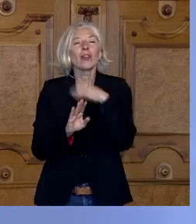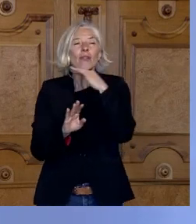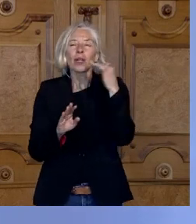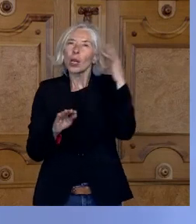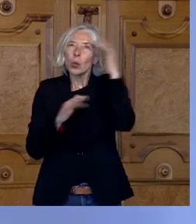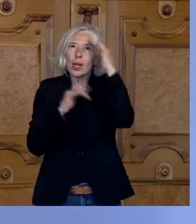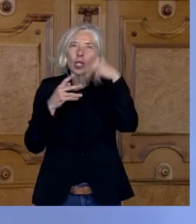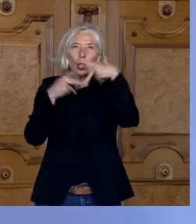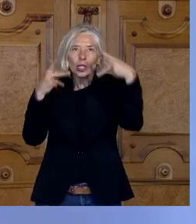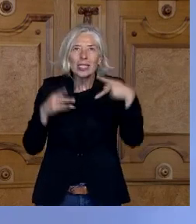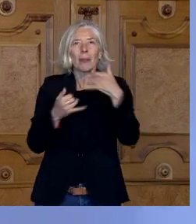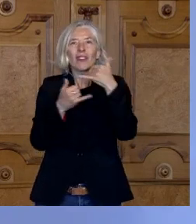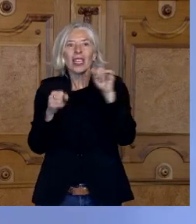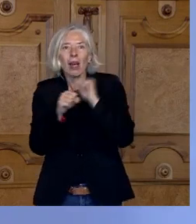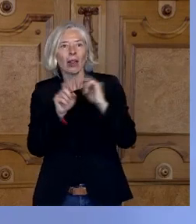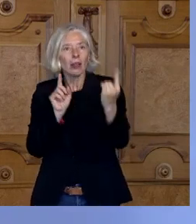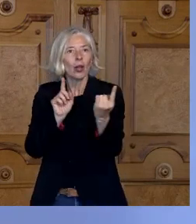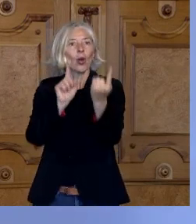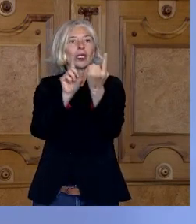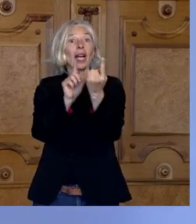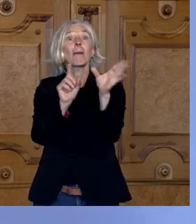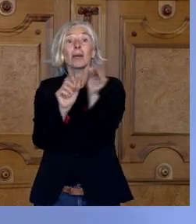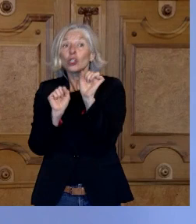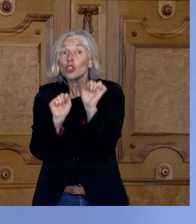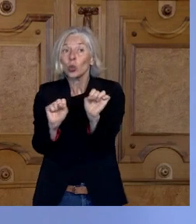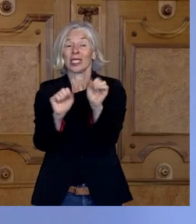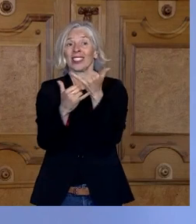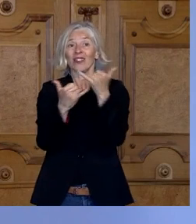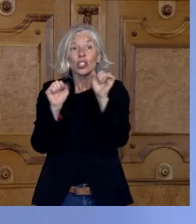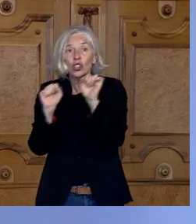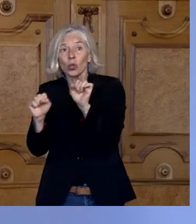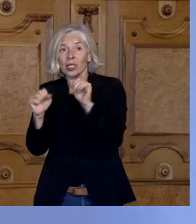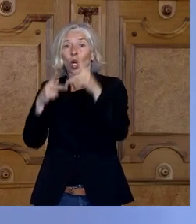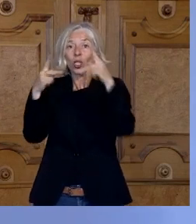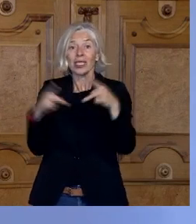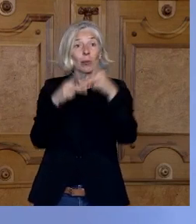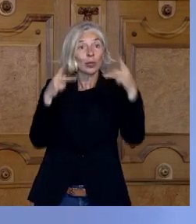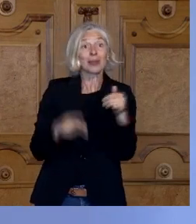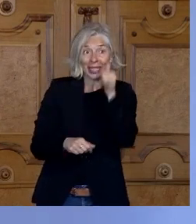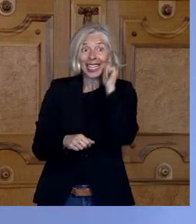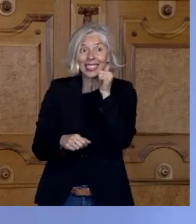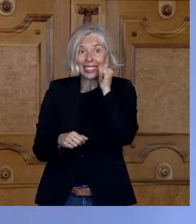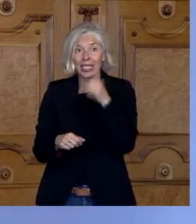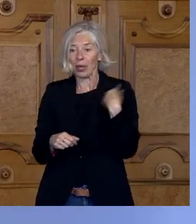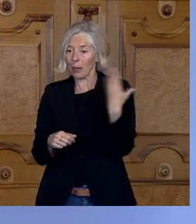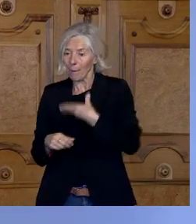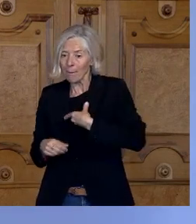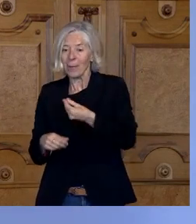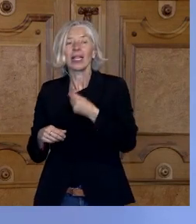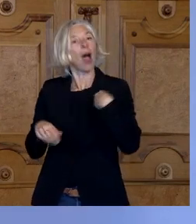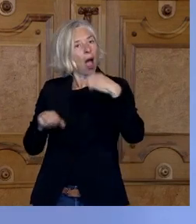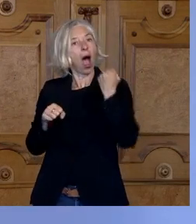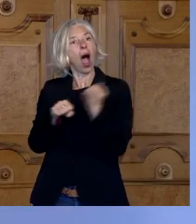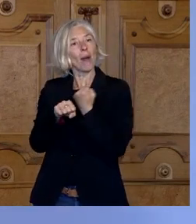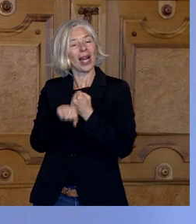Infektionsrisiko so gering wie möglich zu halten. Und diese Betriebskonzepte haben wir gestern mit der Stadtspitze, der Arbeitsmedizin und